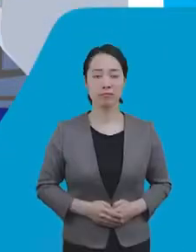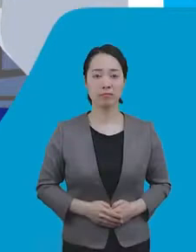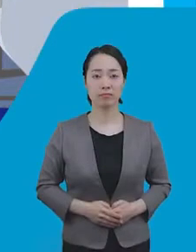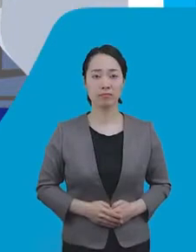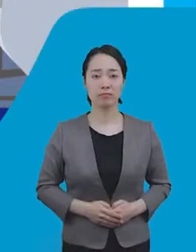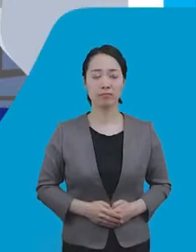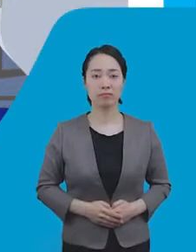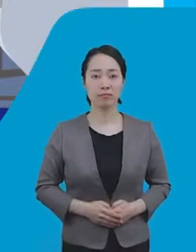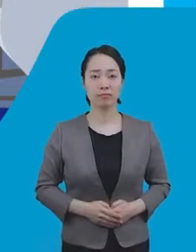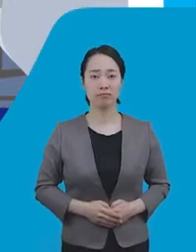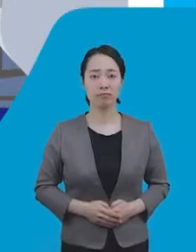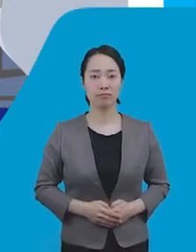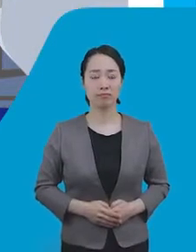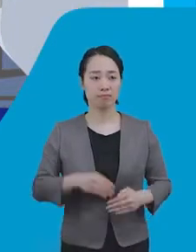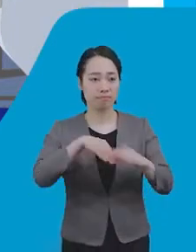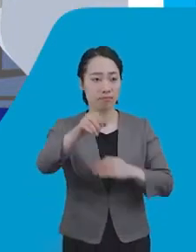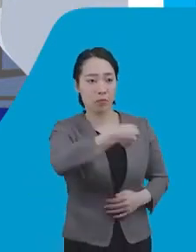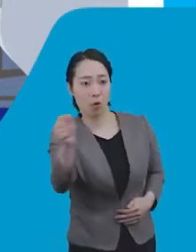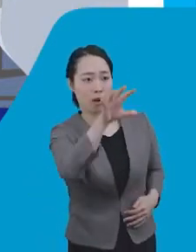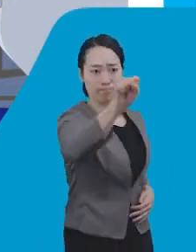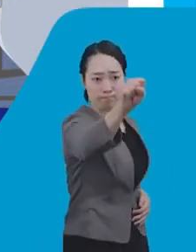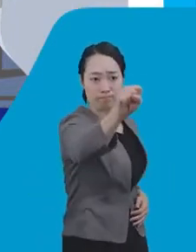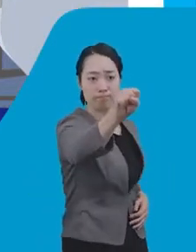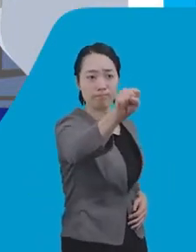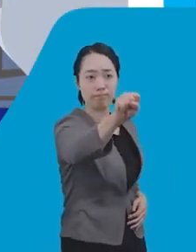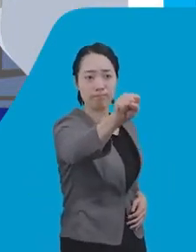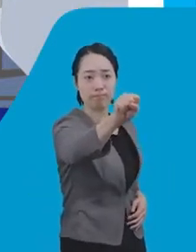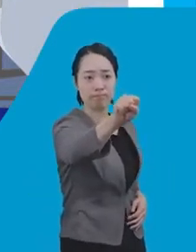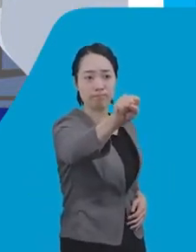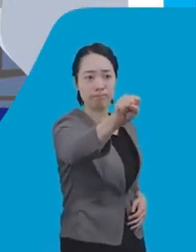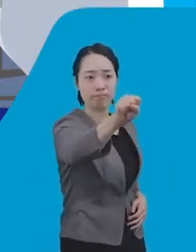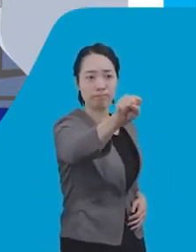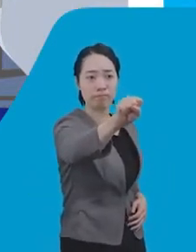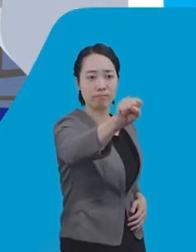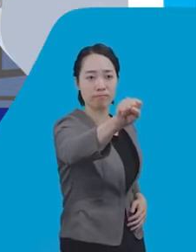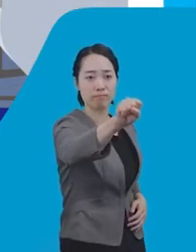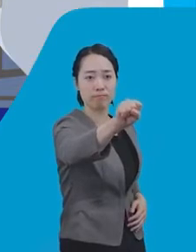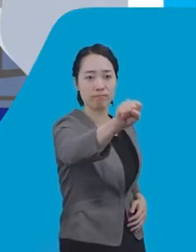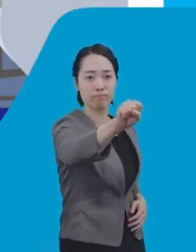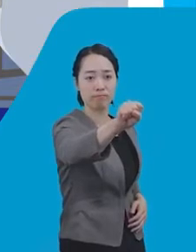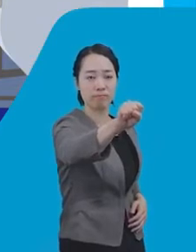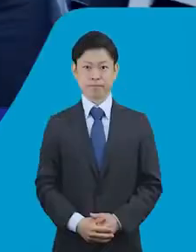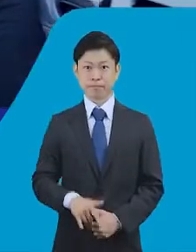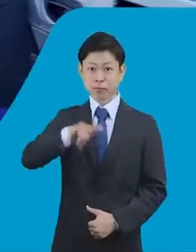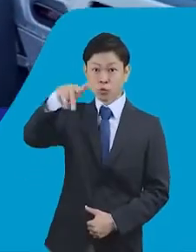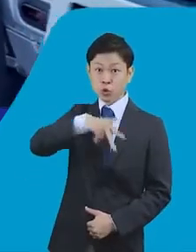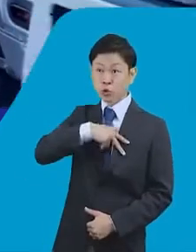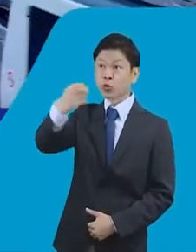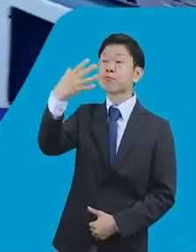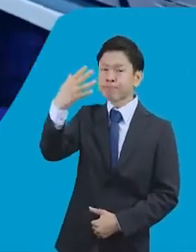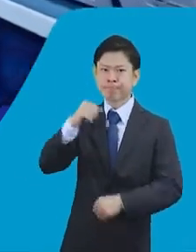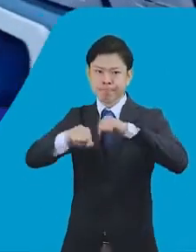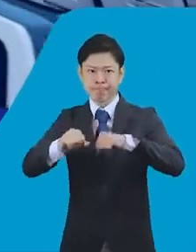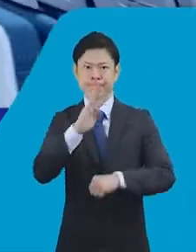ください。 Emergency exits are located on both sides of the aircraft. Check your nearest exits. 乗務員